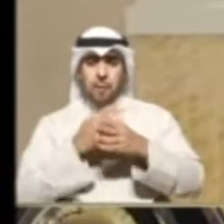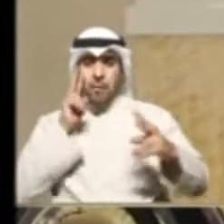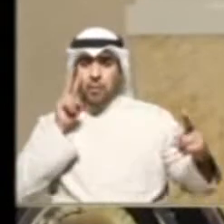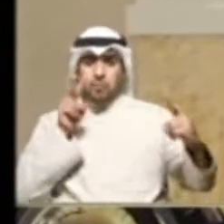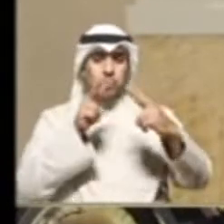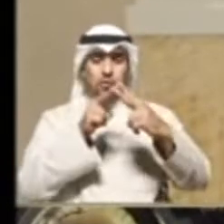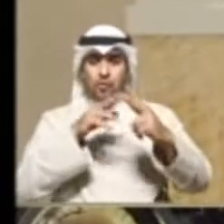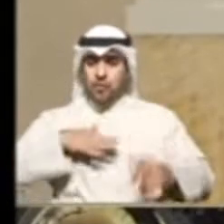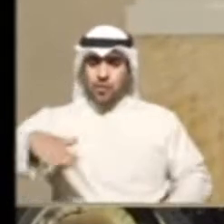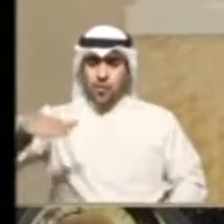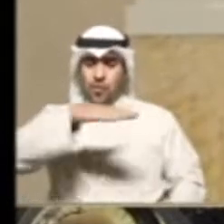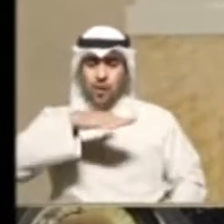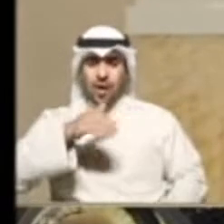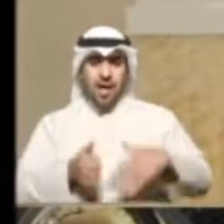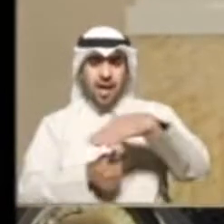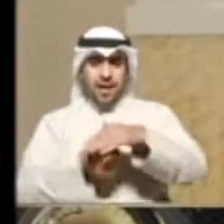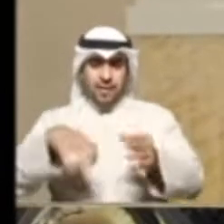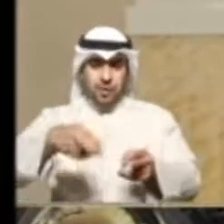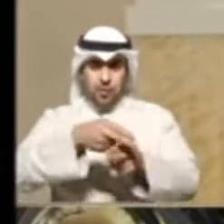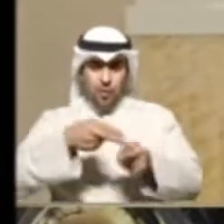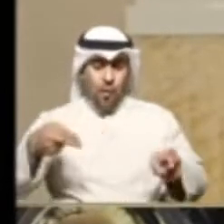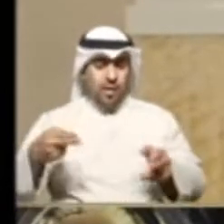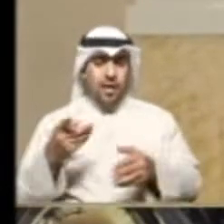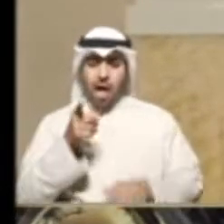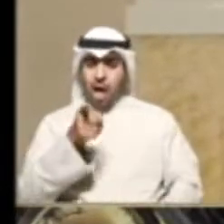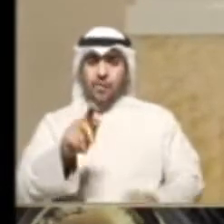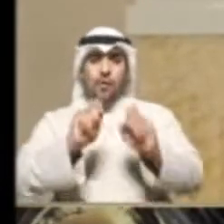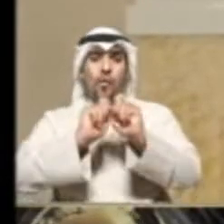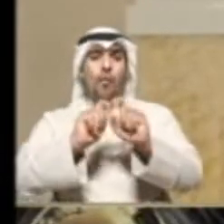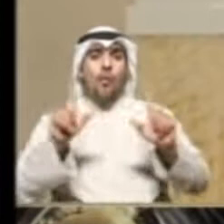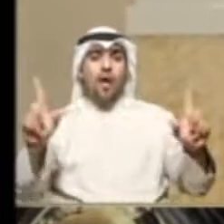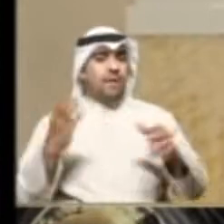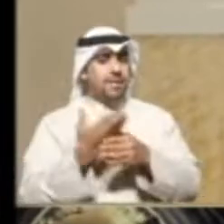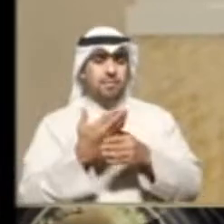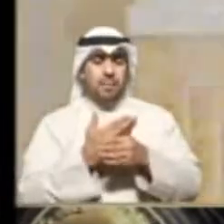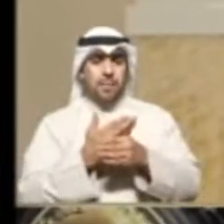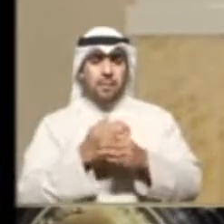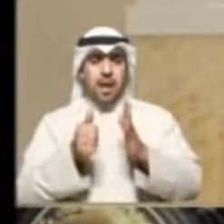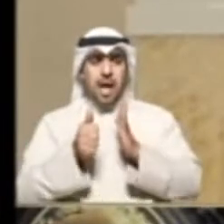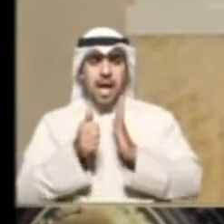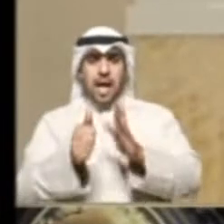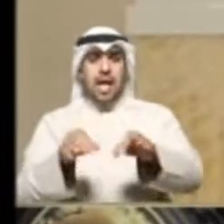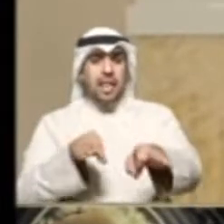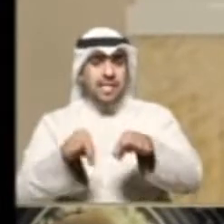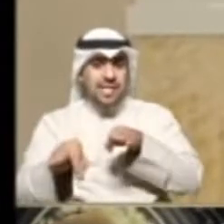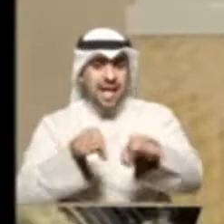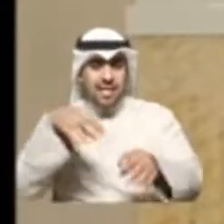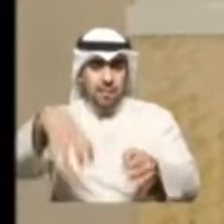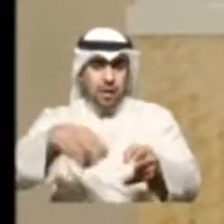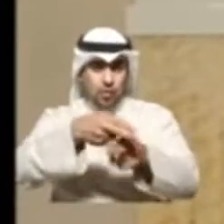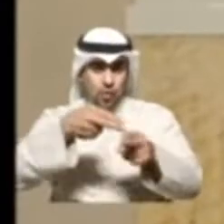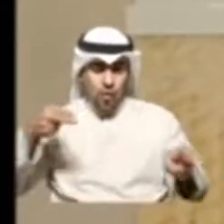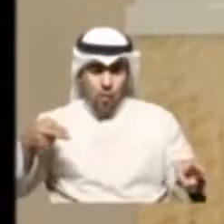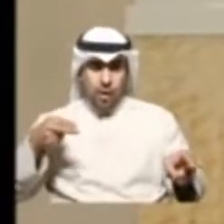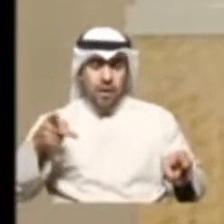اليوم، وإن دل على شيء فإنما يدل على اهتمام القيادة السياسية وعلى رأسها سيدي